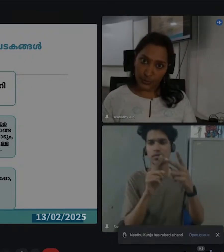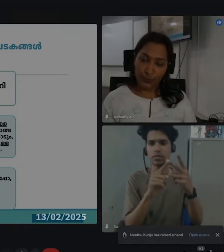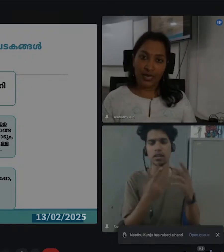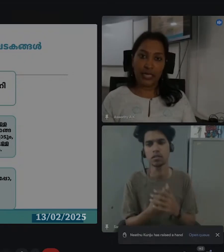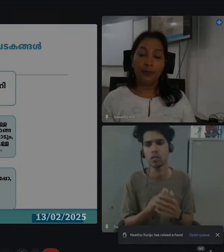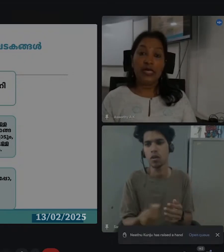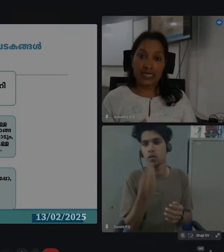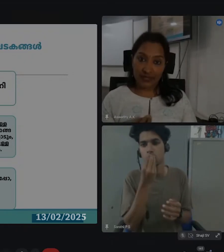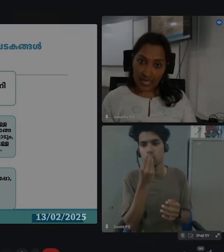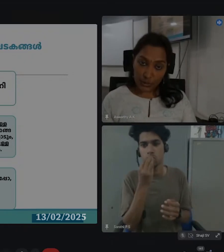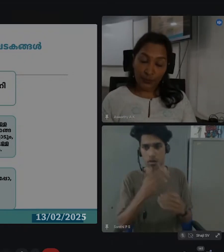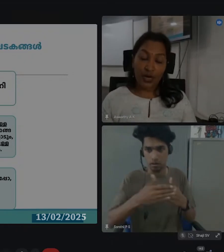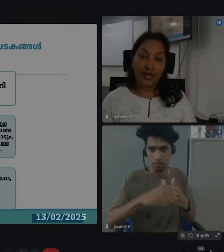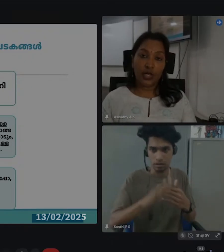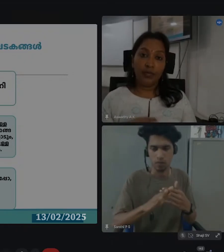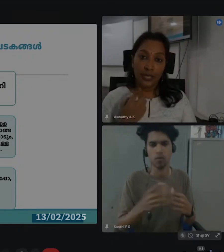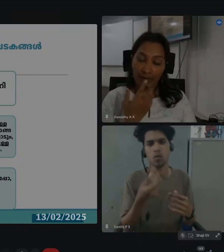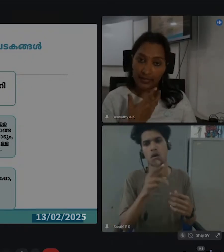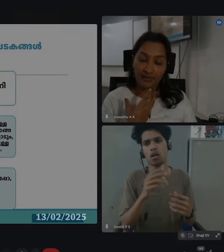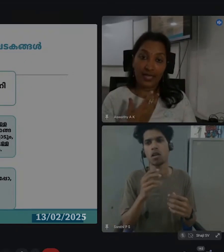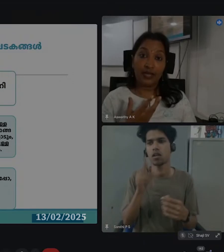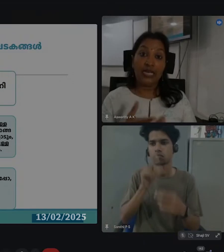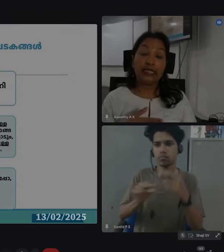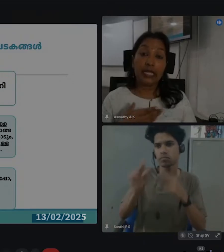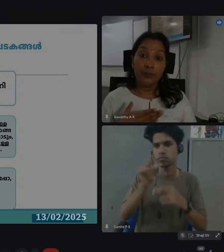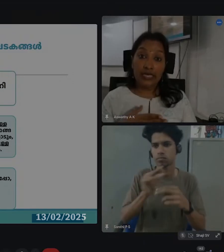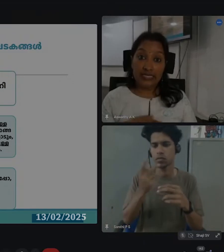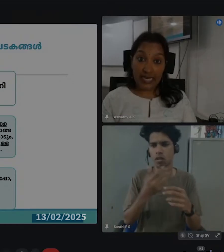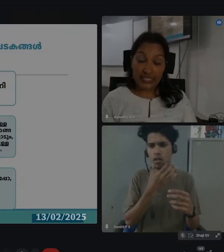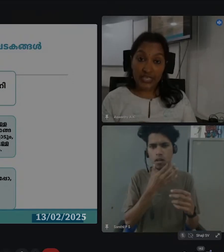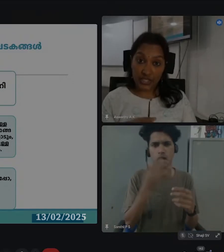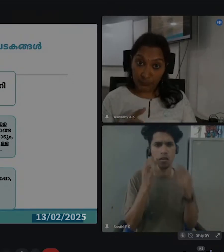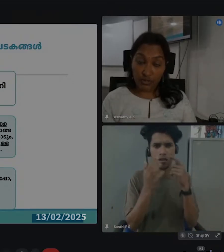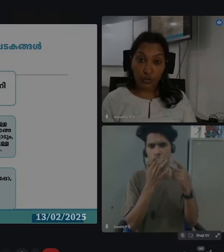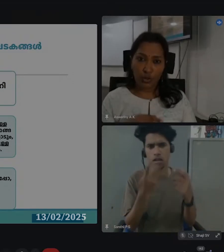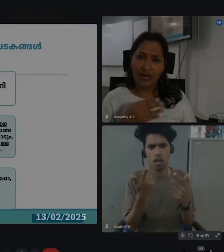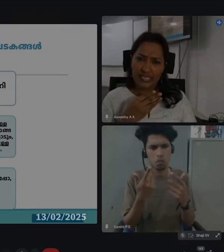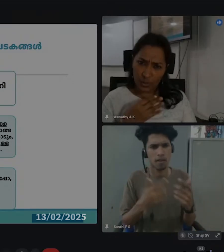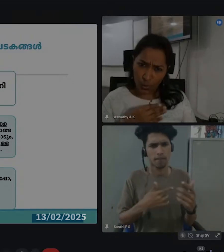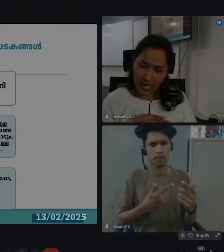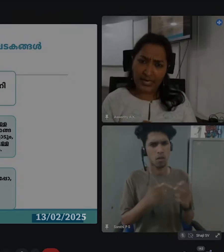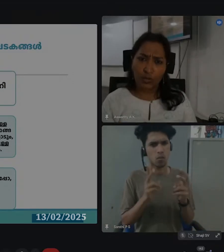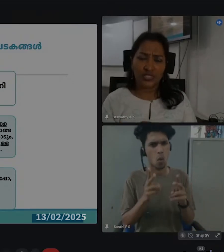ഭക്ഷണം കഴിക്കുമ്പോഴാണെങ്കിലും സംസാരിക്കുമ്പോഴാണെങ്കിലും ഈ പറഞ്ഞ അവയവങ്ങളിൽ എന്തെങ്കിലും ചലനശേഷിക്ക് ബുദ്ധിമുട്ടുണ്ടോ? വളരെ സ്ലോ ആയിട്ടാണോ